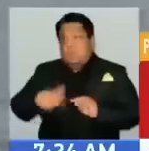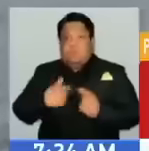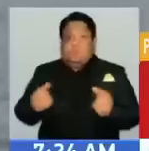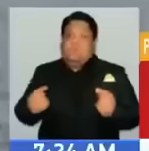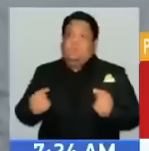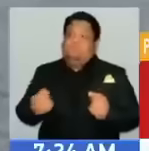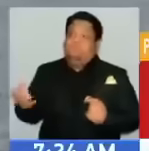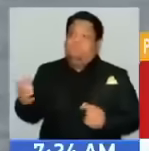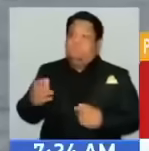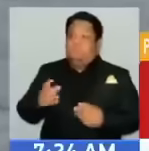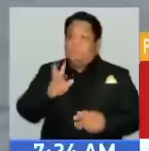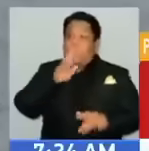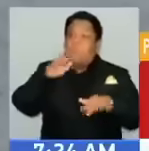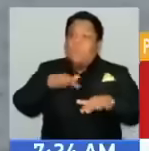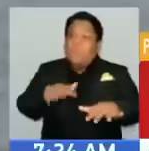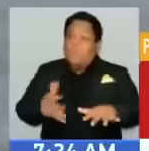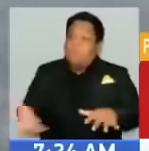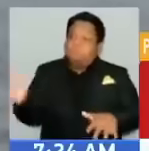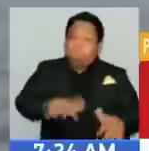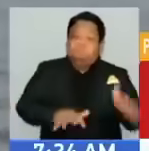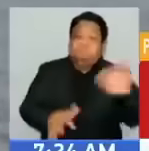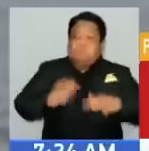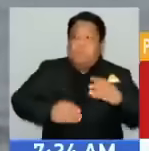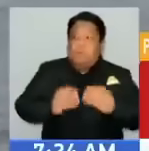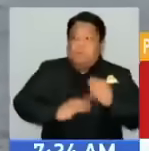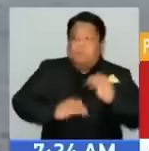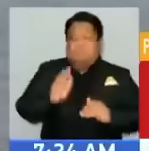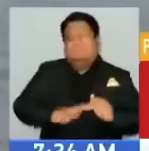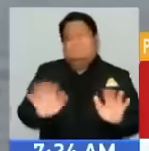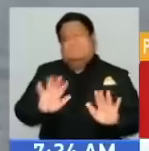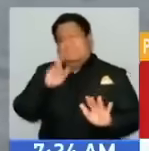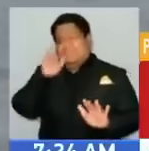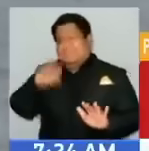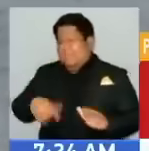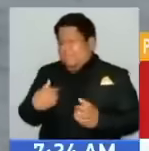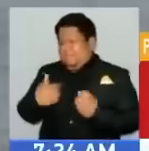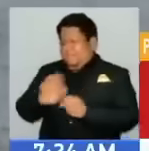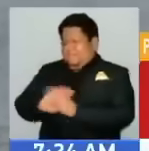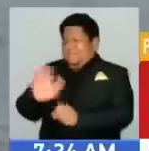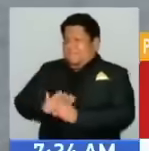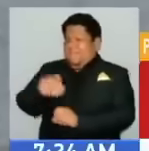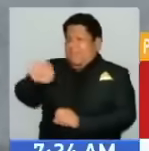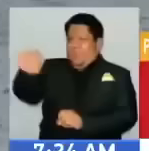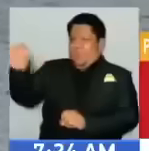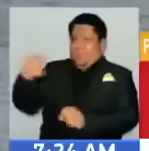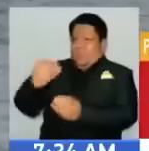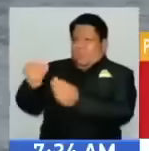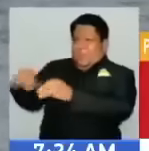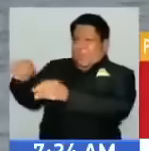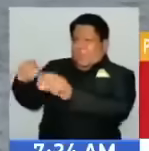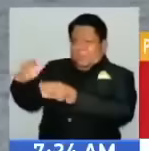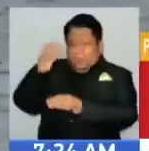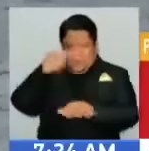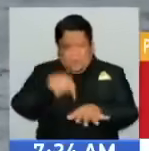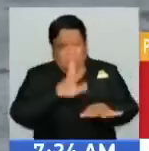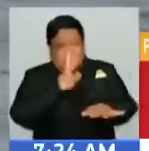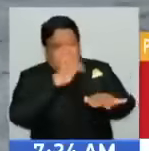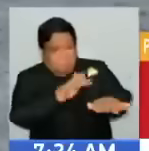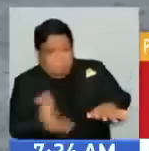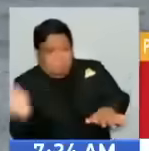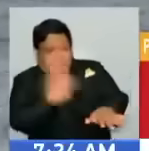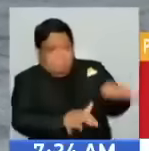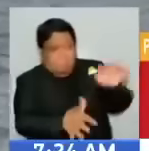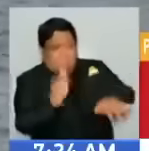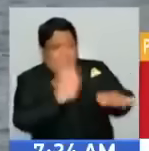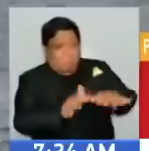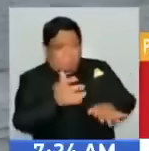bumili ng lupa, maraming lupa sa Pilipinas. Bakit mo tatabunan ng dagat para magkalupa? Okay. Ano pong